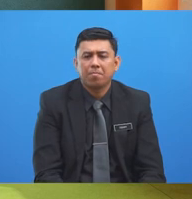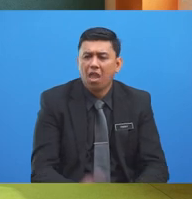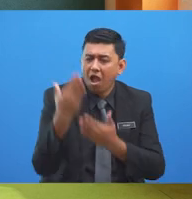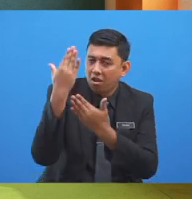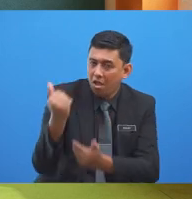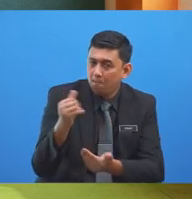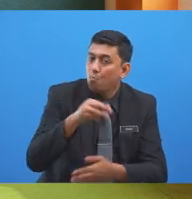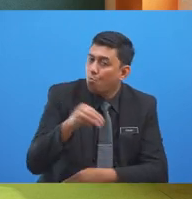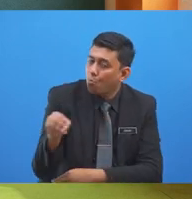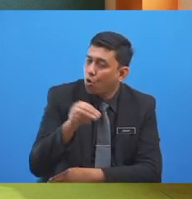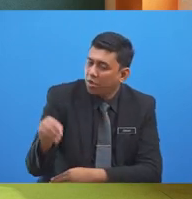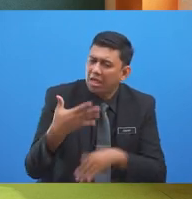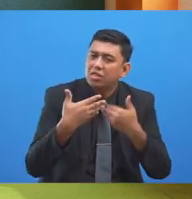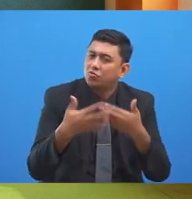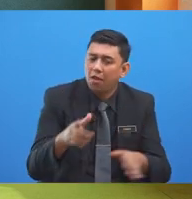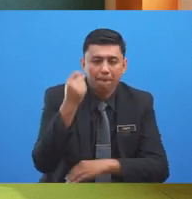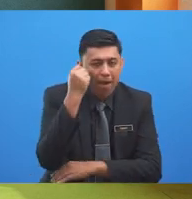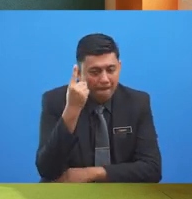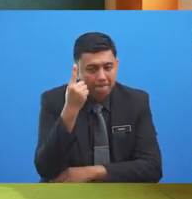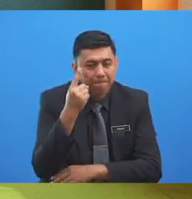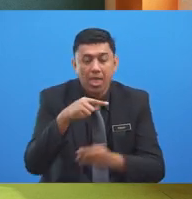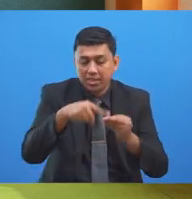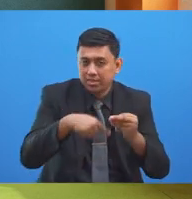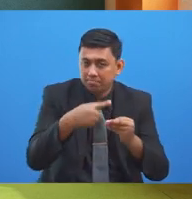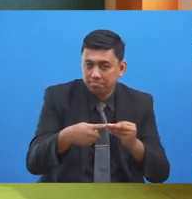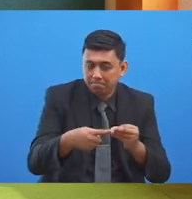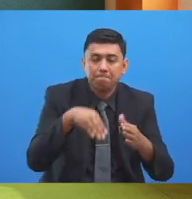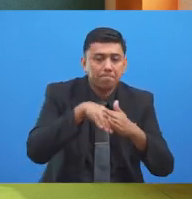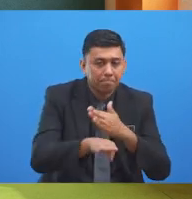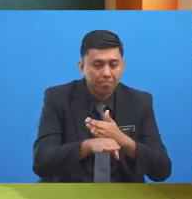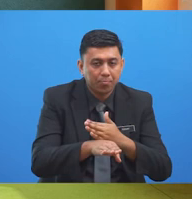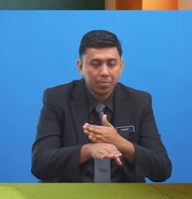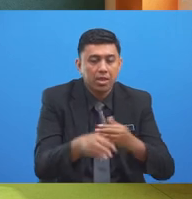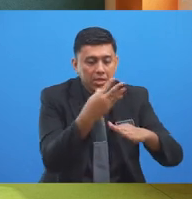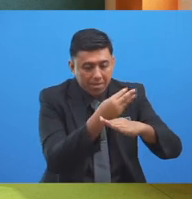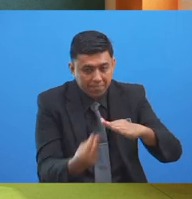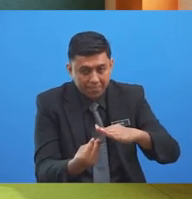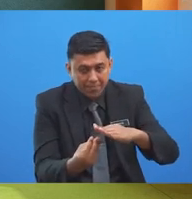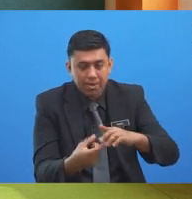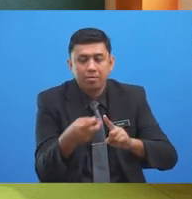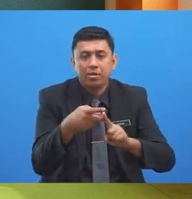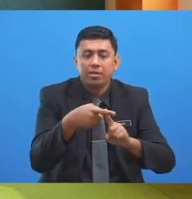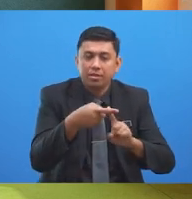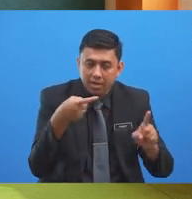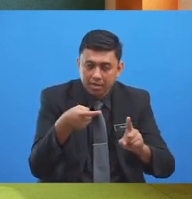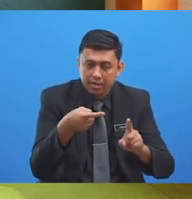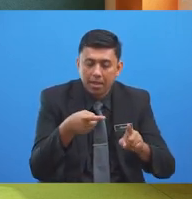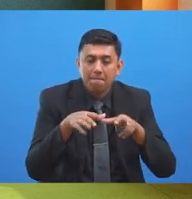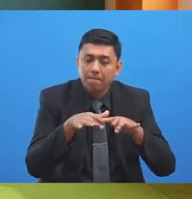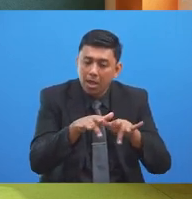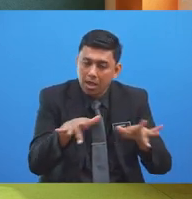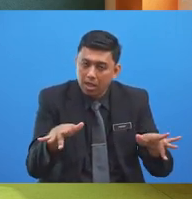harap murid-murid sudah faham tentang memasukkan input dari papan